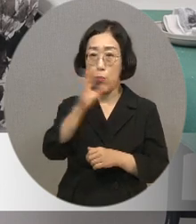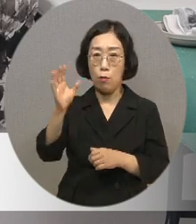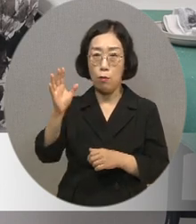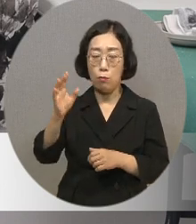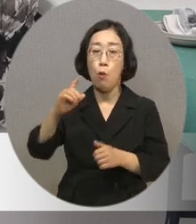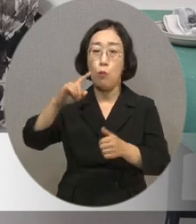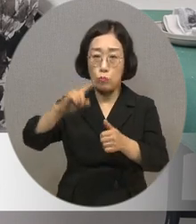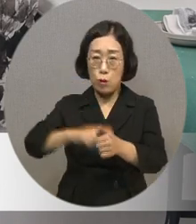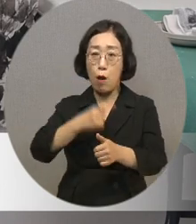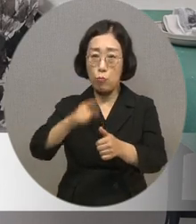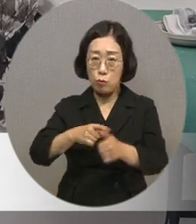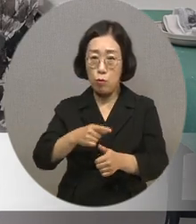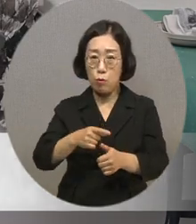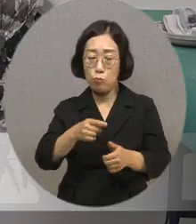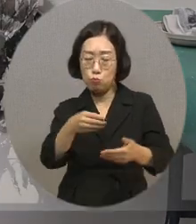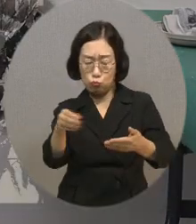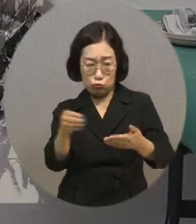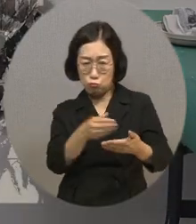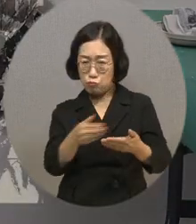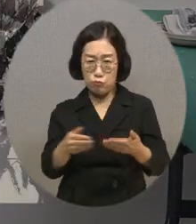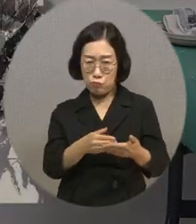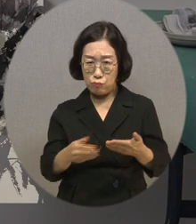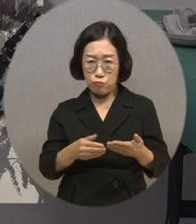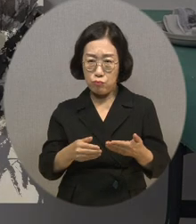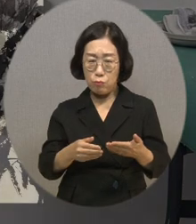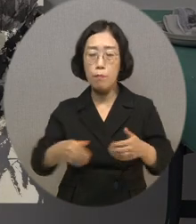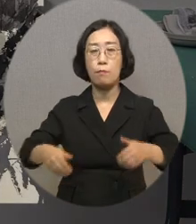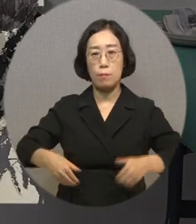않고 의식하지 않고 그래야 돼요.